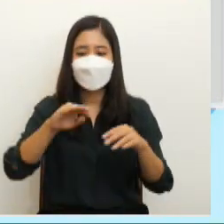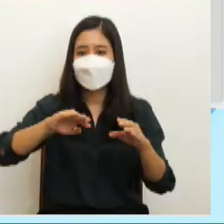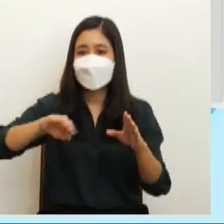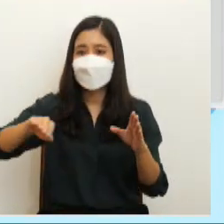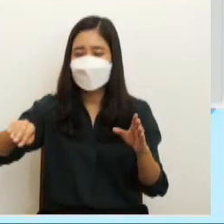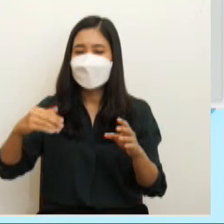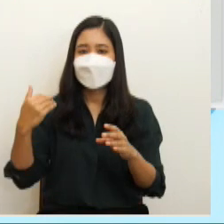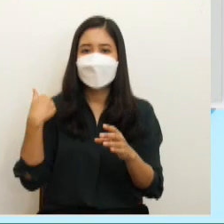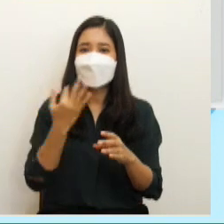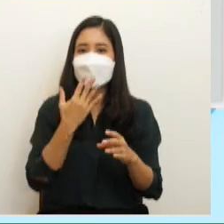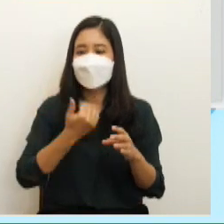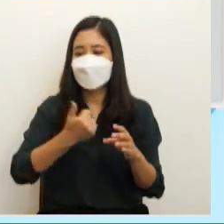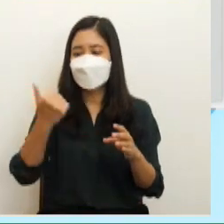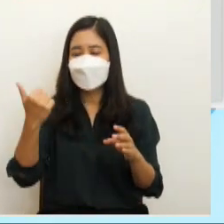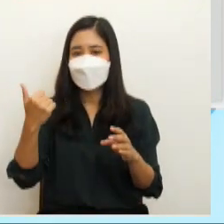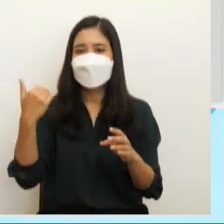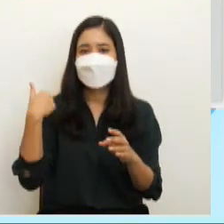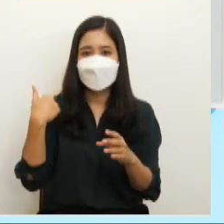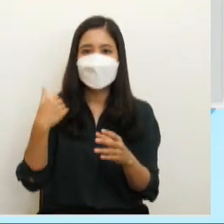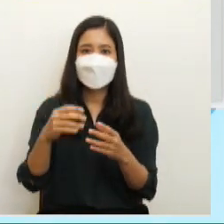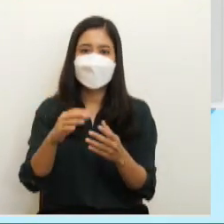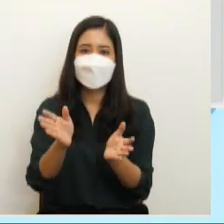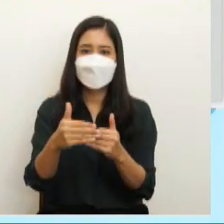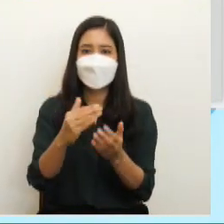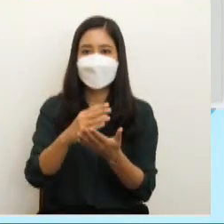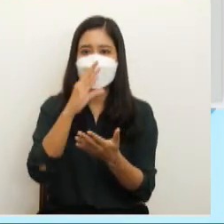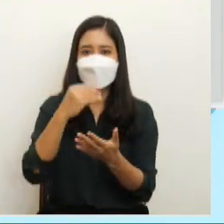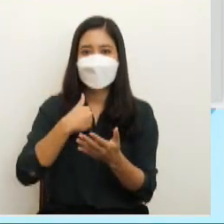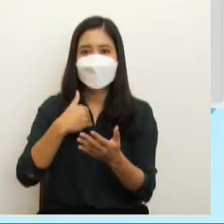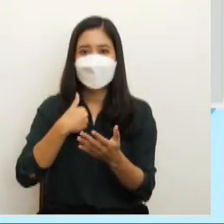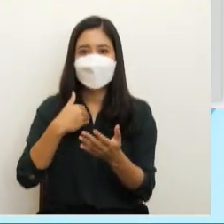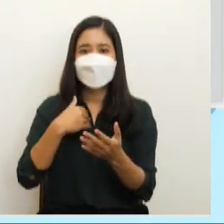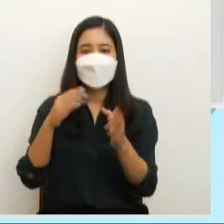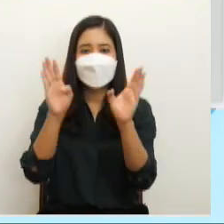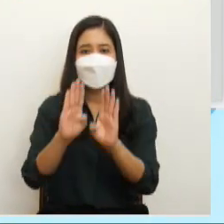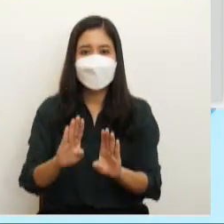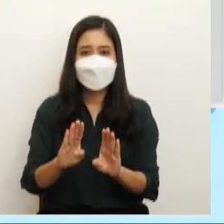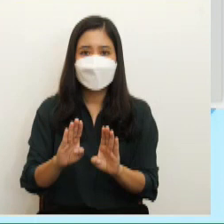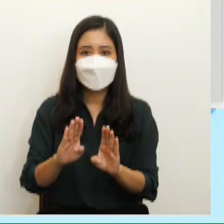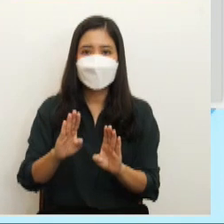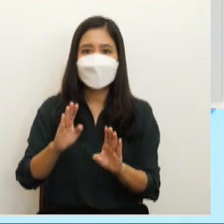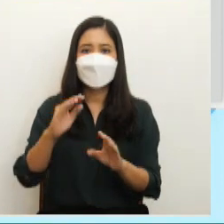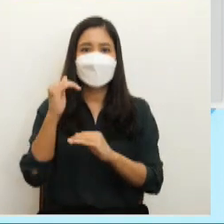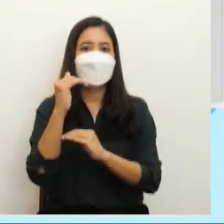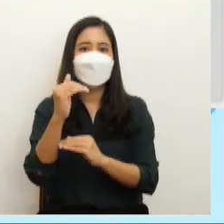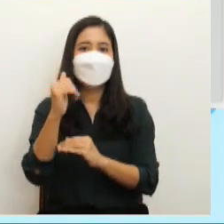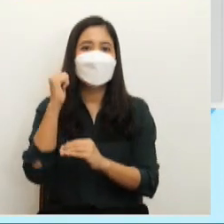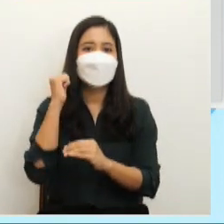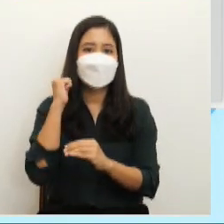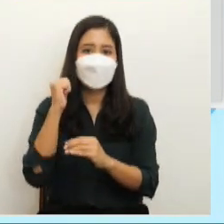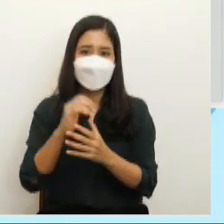ราก็ได้สื่อสารกันตั้งแต่ต้นเช่นเดียวกันว่าให้ถือปฏิบัติตามรูปแบบที่เรากำหนดเอาไว้แต่เดิมก็คือ